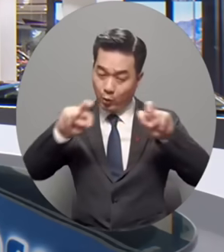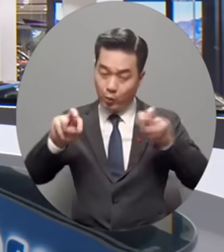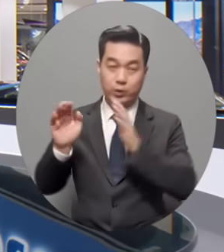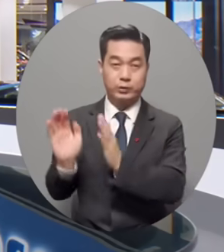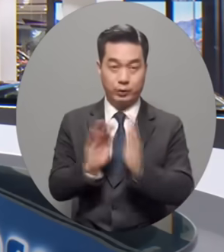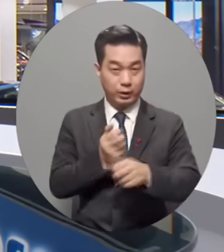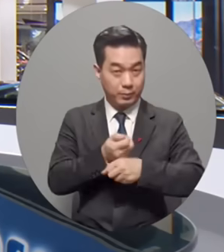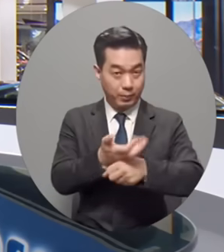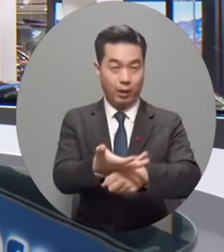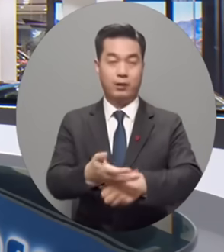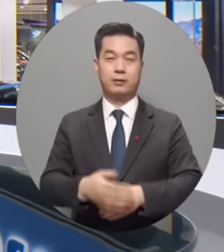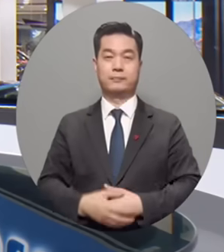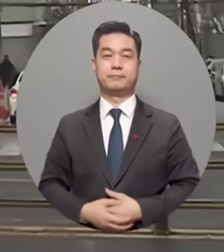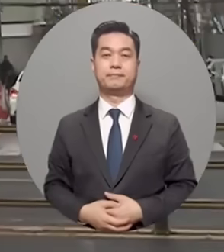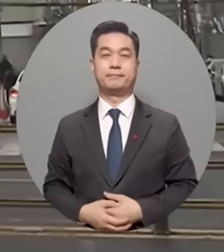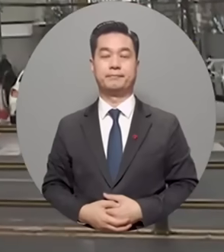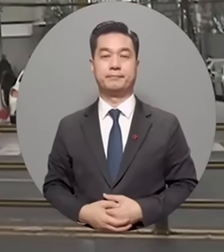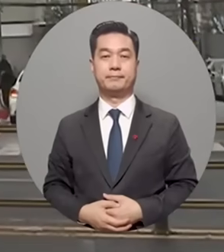정리해봤습니다.